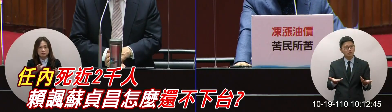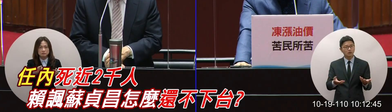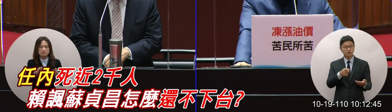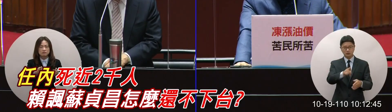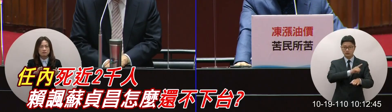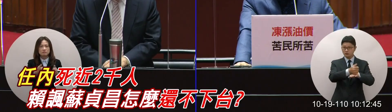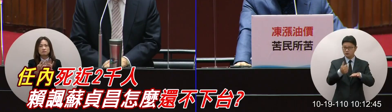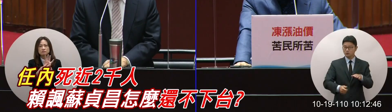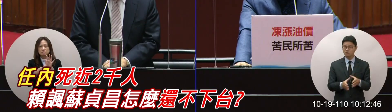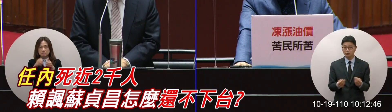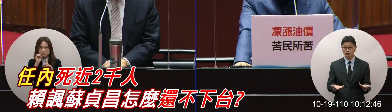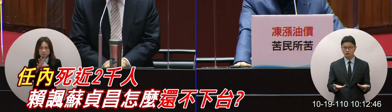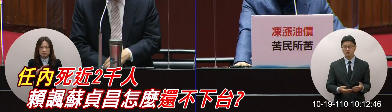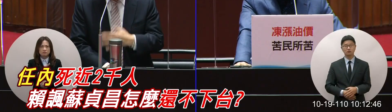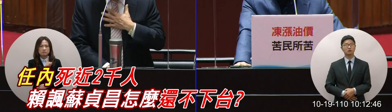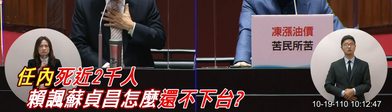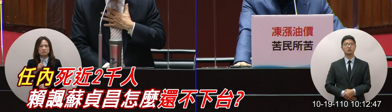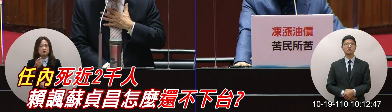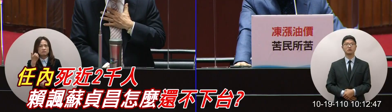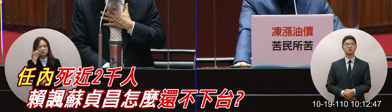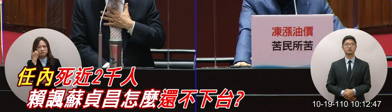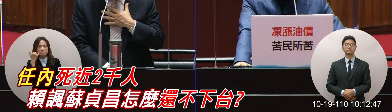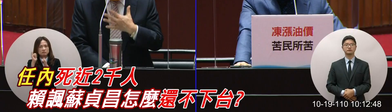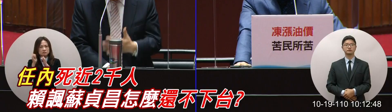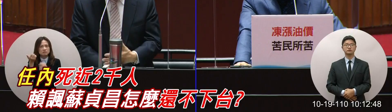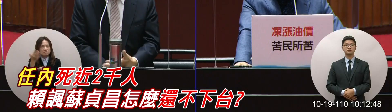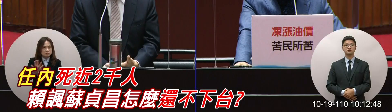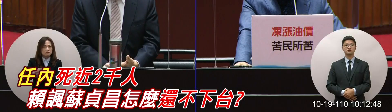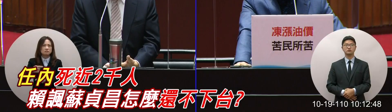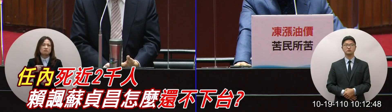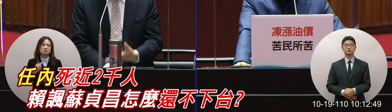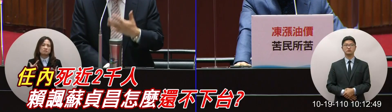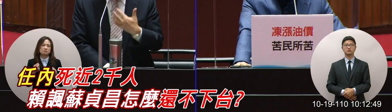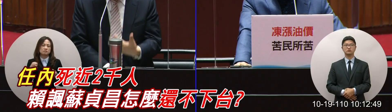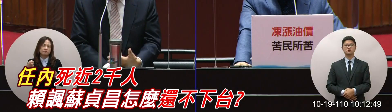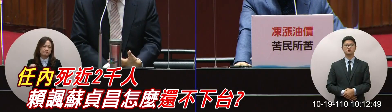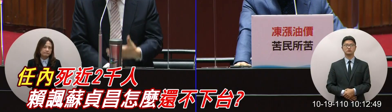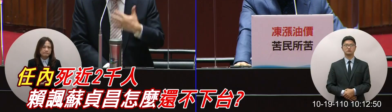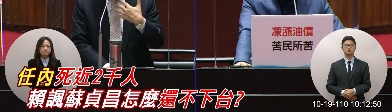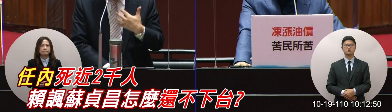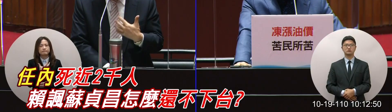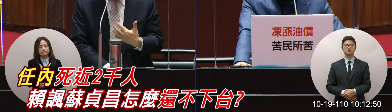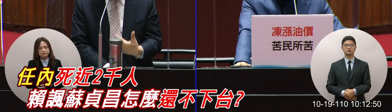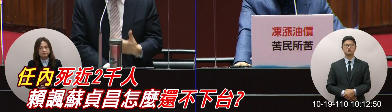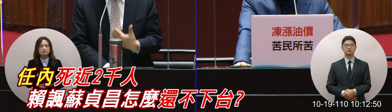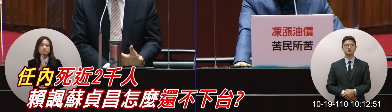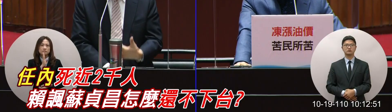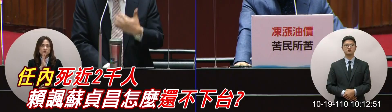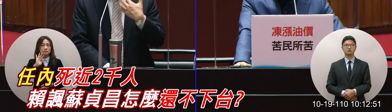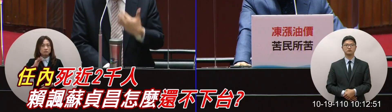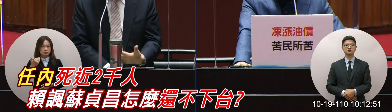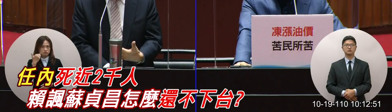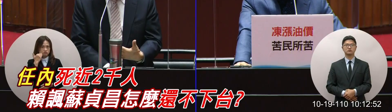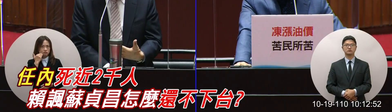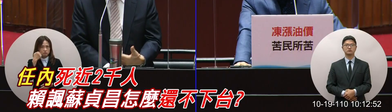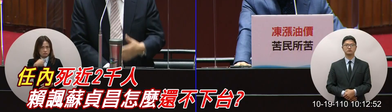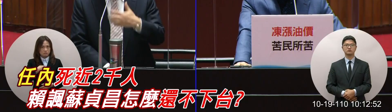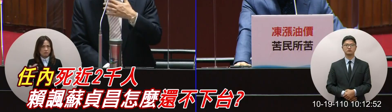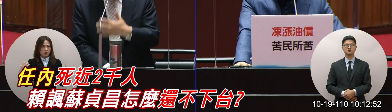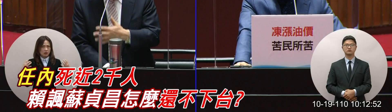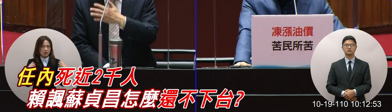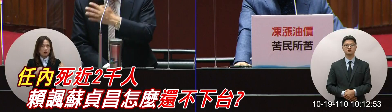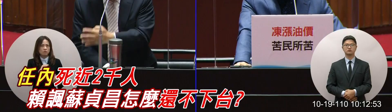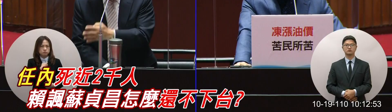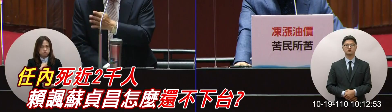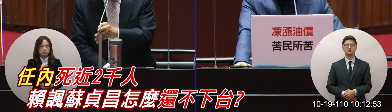这样，任何生命的流失，我都深感不舍跟遗憾。那如果任何应该要负责任，